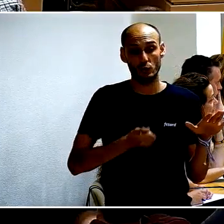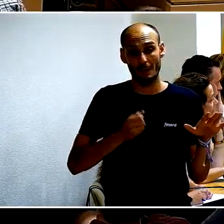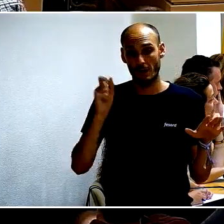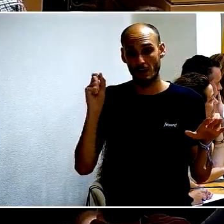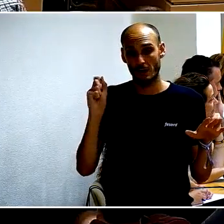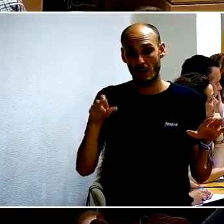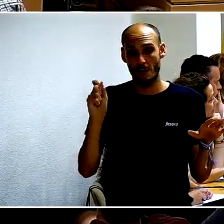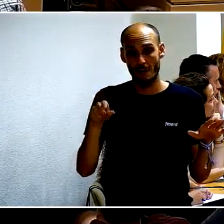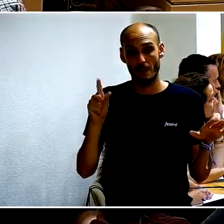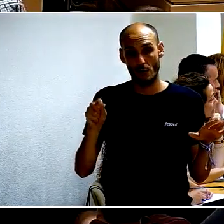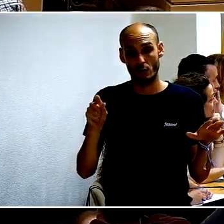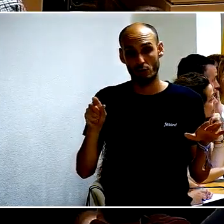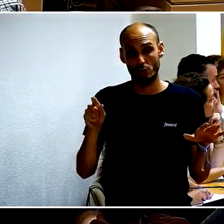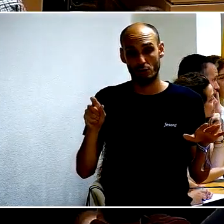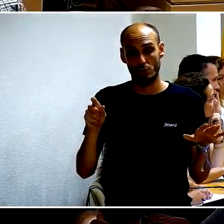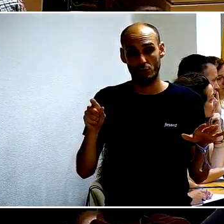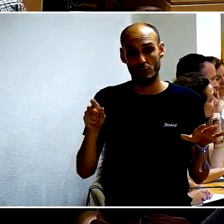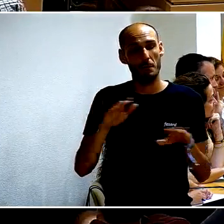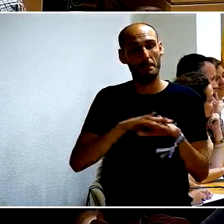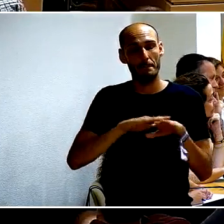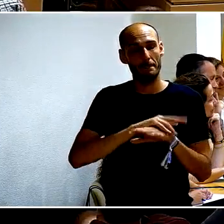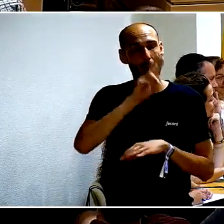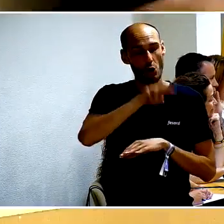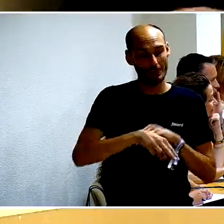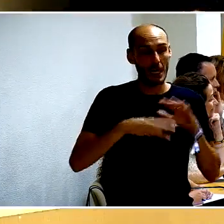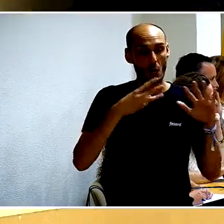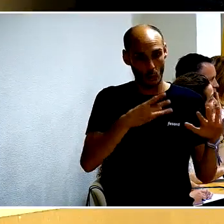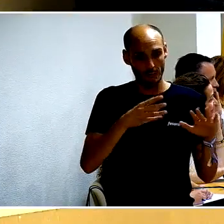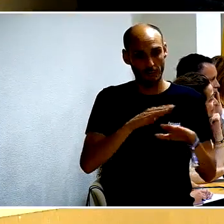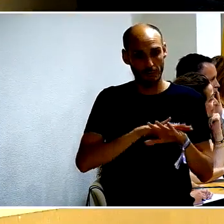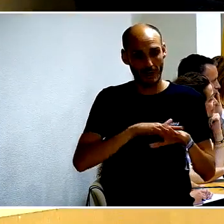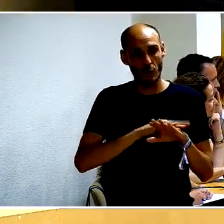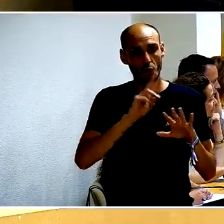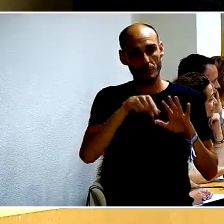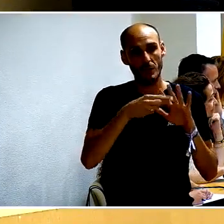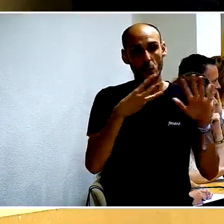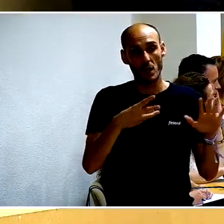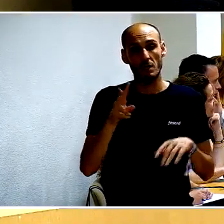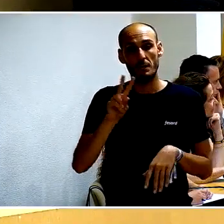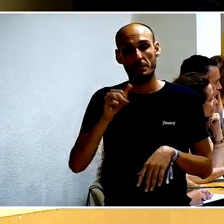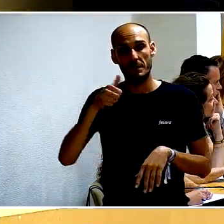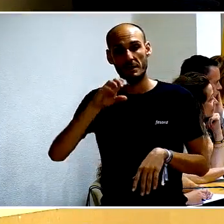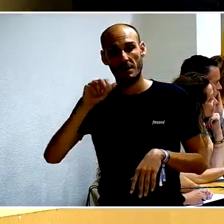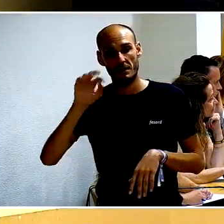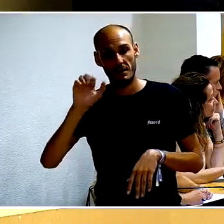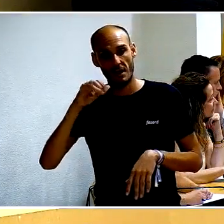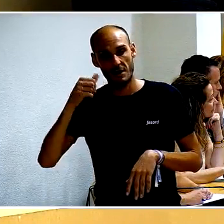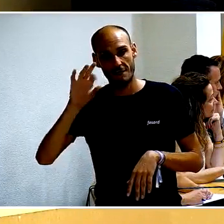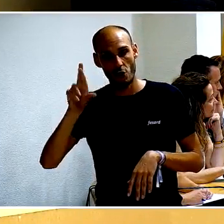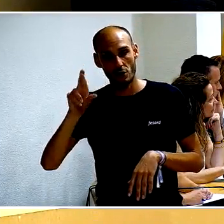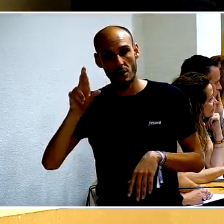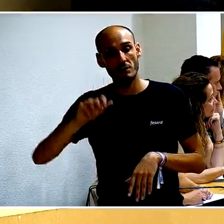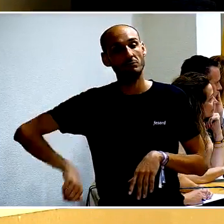Vicent Ibor com a... 2008, perdó, 2008, amb Vicent Ibor com a alcalde, va aprovar un reconeixement extrajudicial de